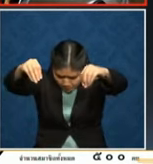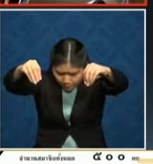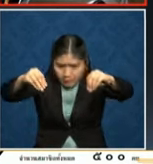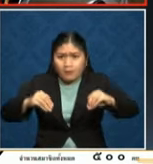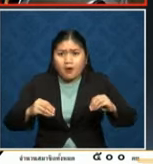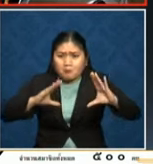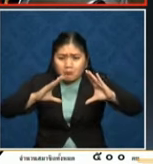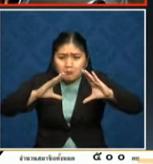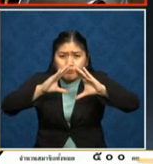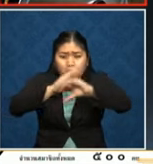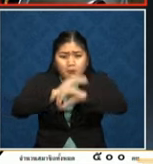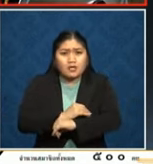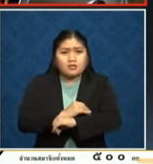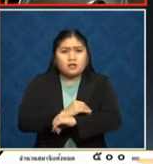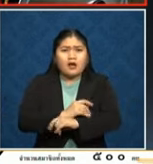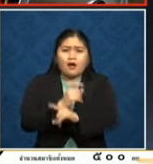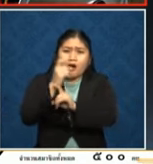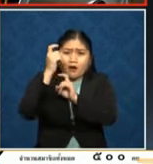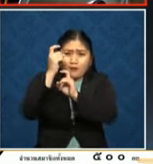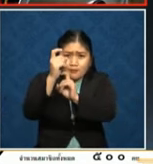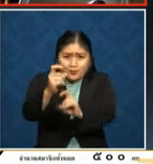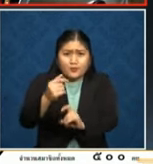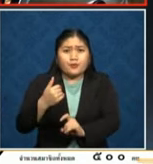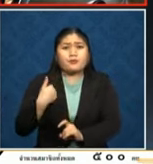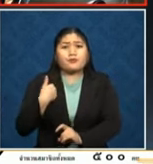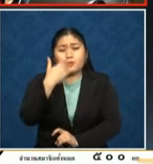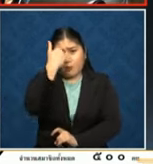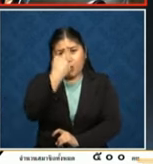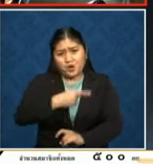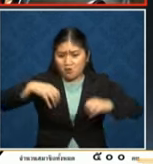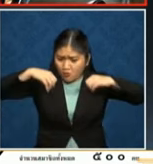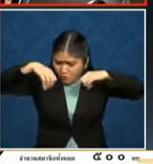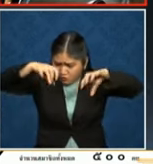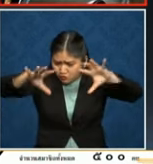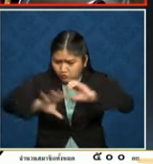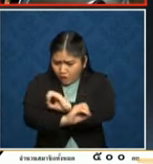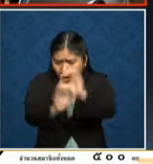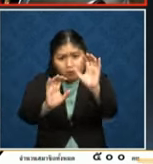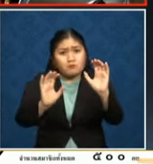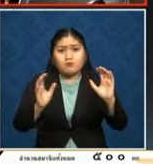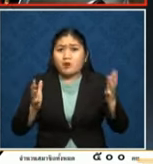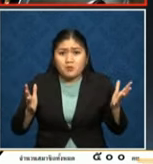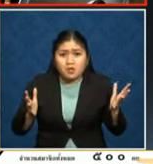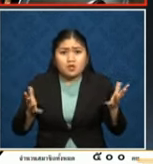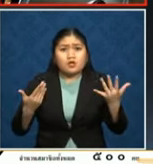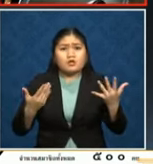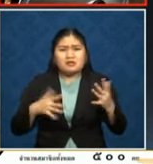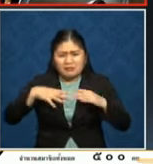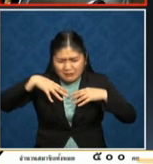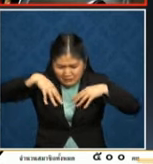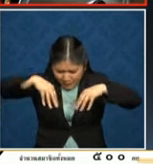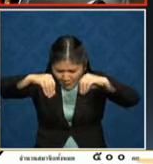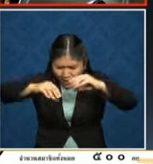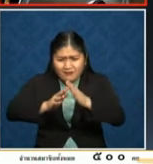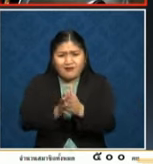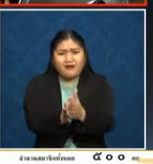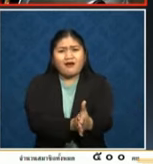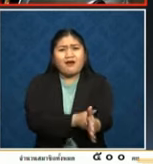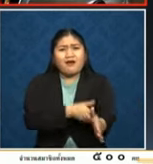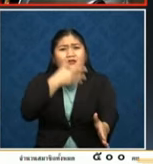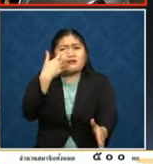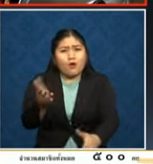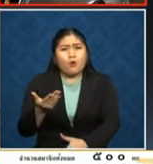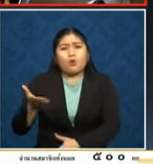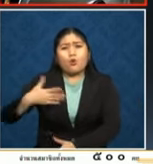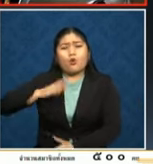คืนนี่ดับมากเปรียวและอันตรายนะครับเนื่องจากไม่มีแสงไฟจากจุดอื่นช่วยนะครับดับมาเป็นหลายปีนะครับก็ขอให้หน่วยง